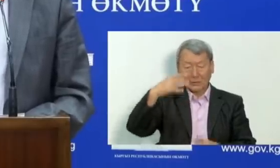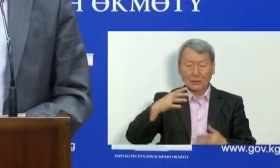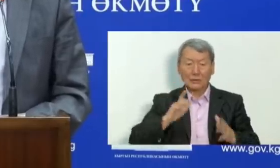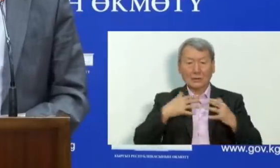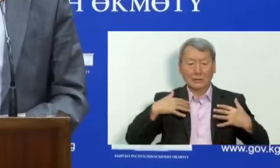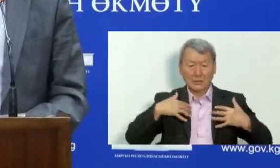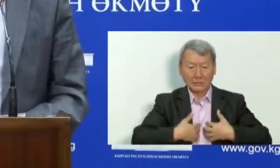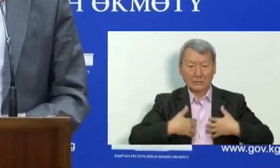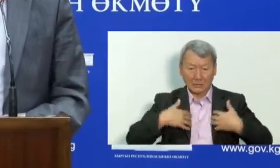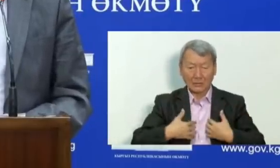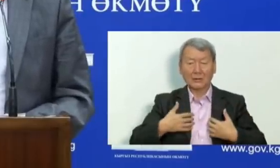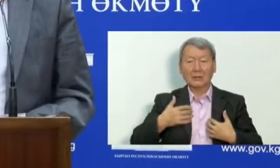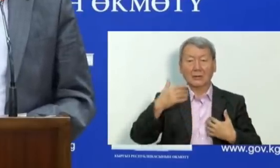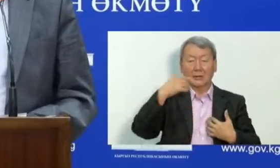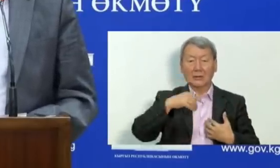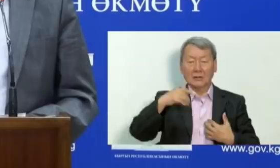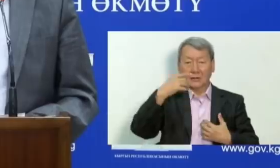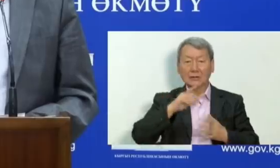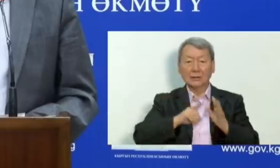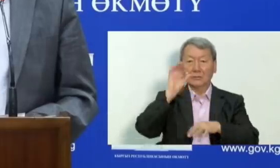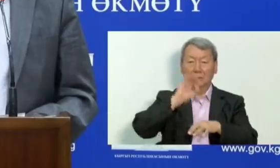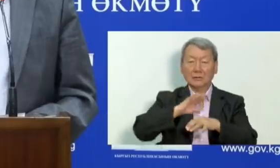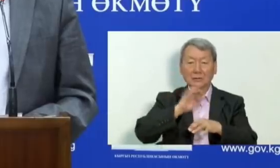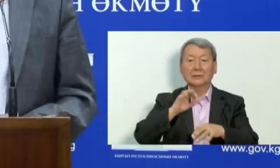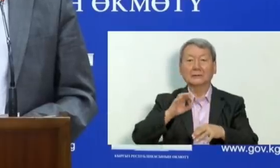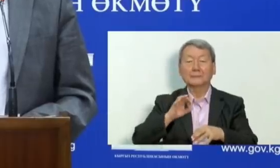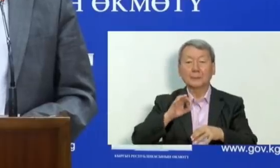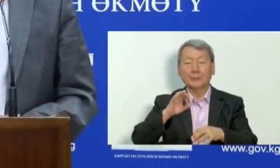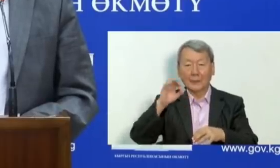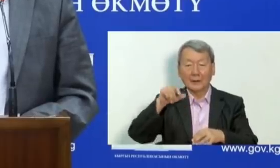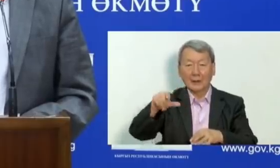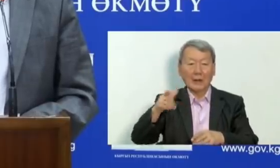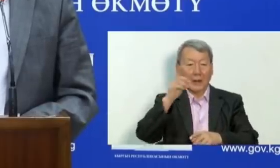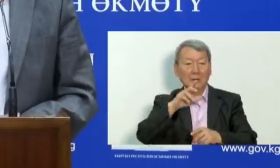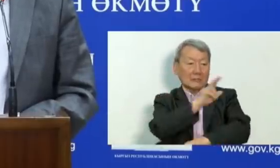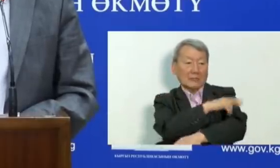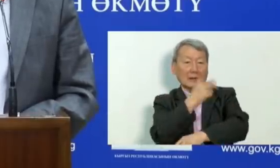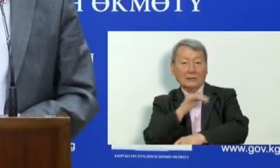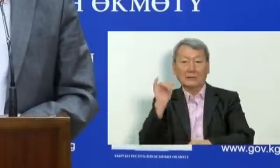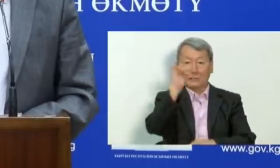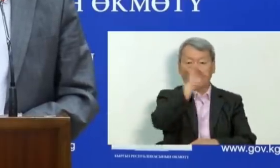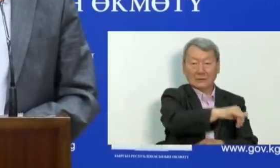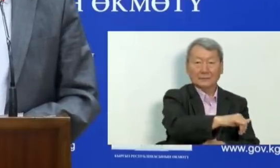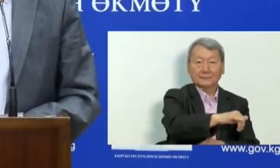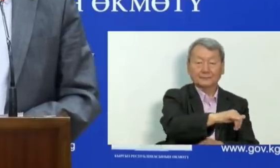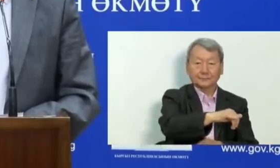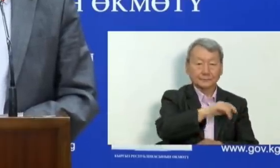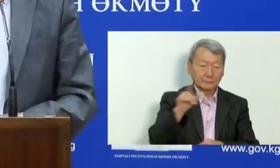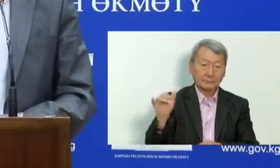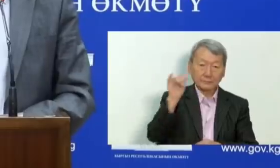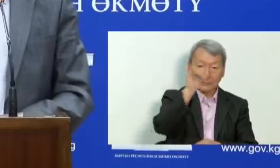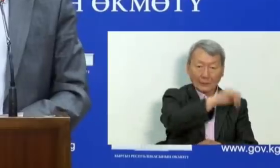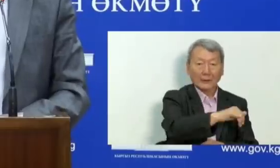жөтөл кошулуп, мындан тышкары деми кыстыга баштаган. Ошон үчүн дарыгерлерге келип, ал